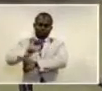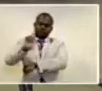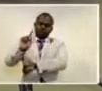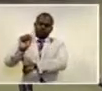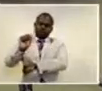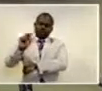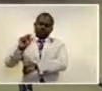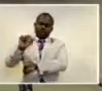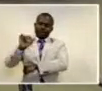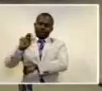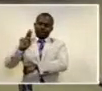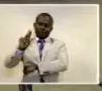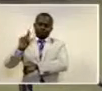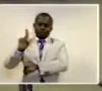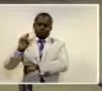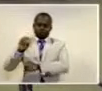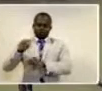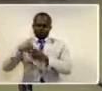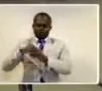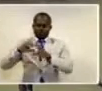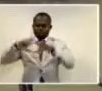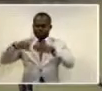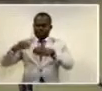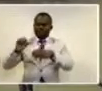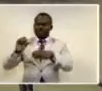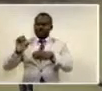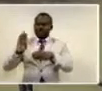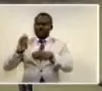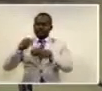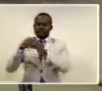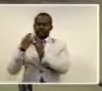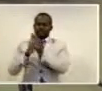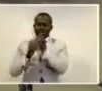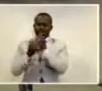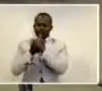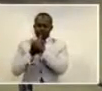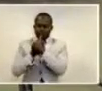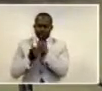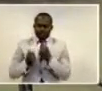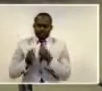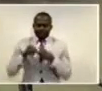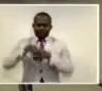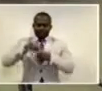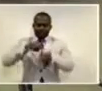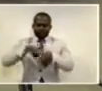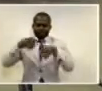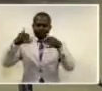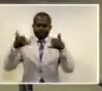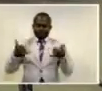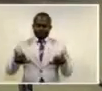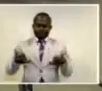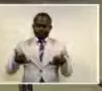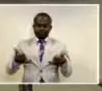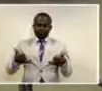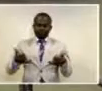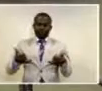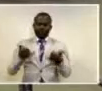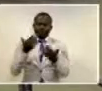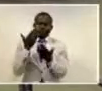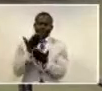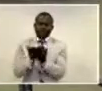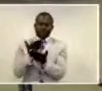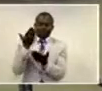Rubavu, nkaba mu isibo y'inganji z'akarere ka Rubavu. Muri uyu mwanya reka